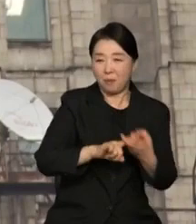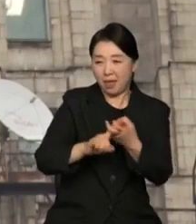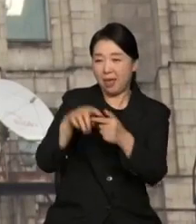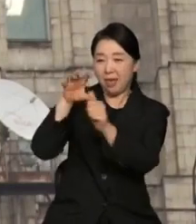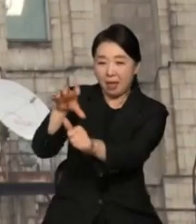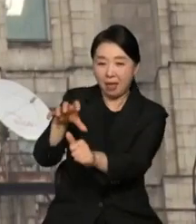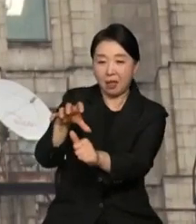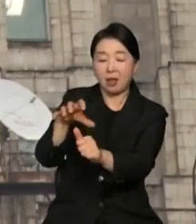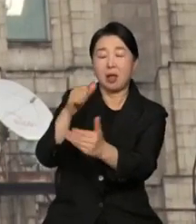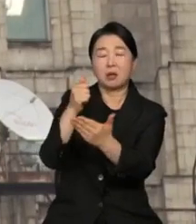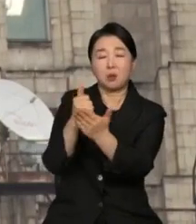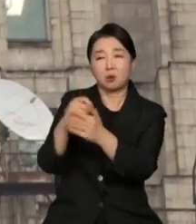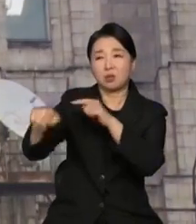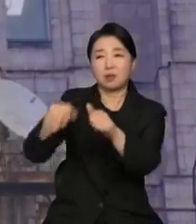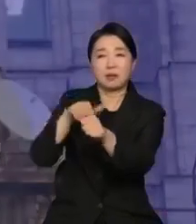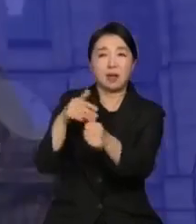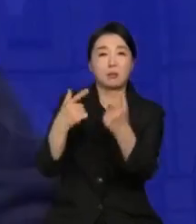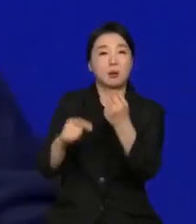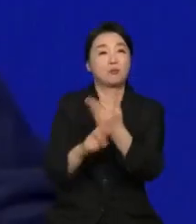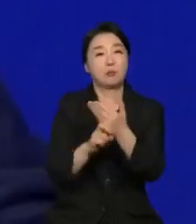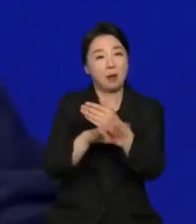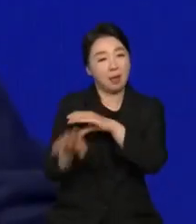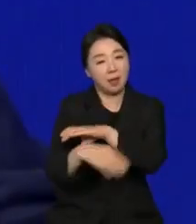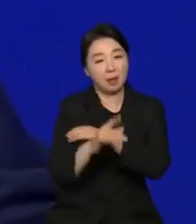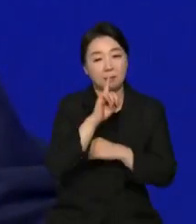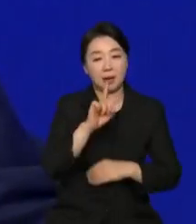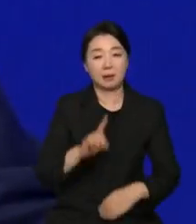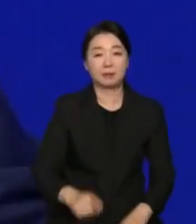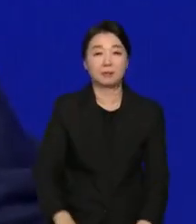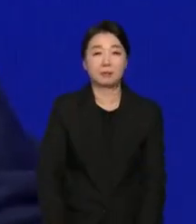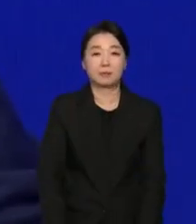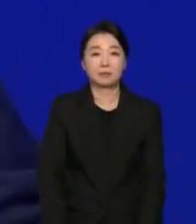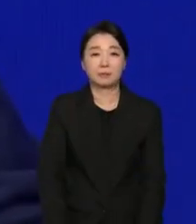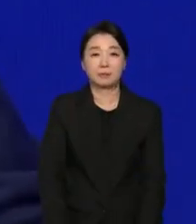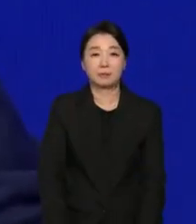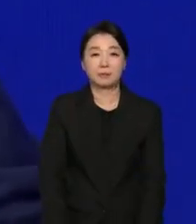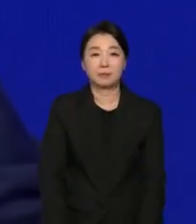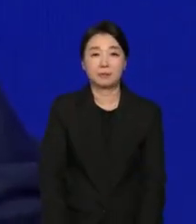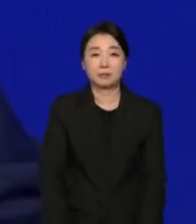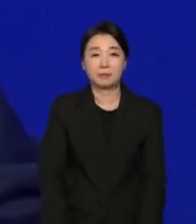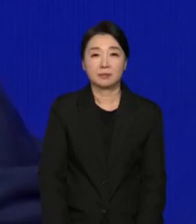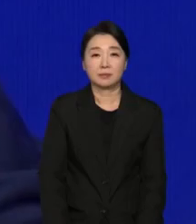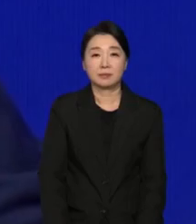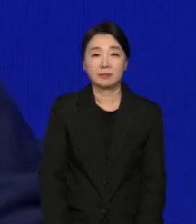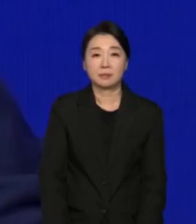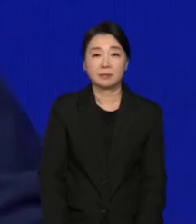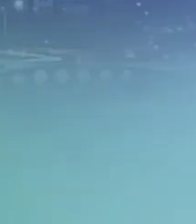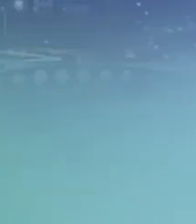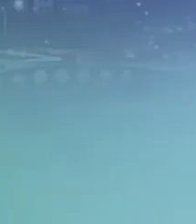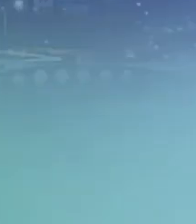간섭이며 불법이라고 반발했습니다. 워싱턴에서 JTBC 김형구입니다.